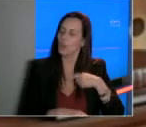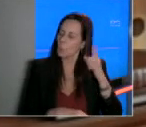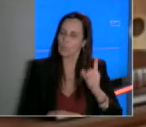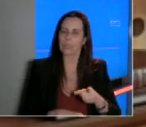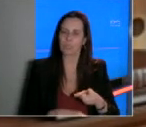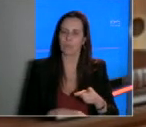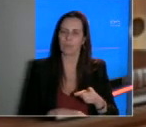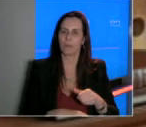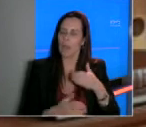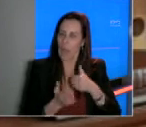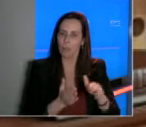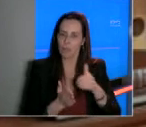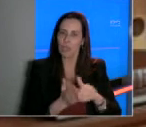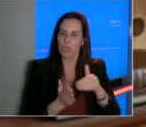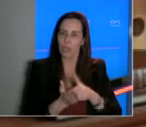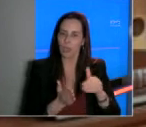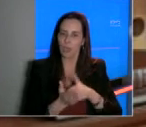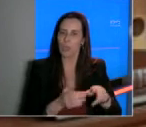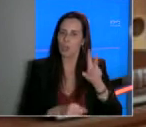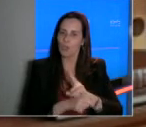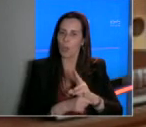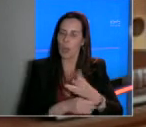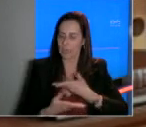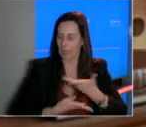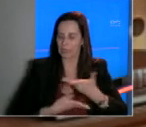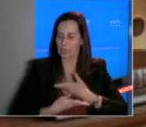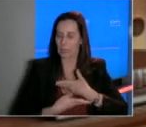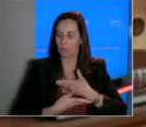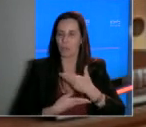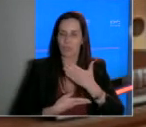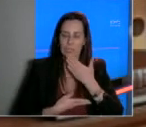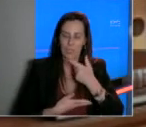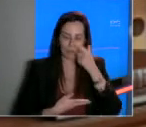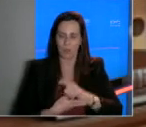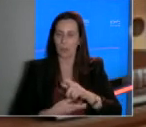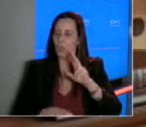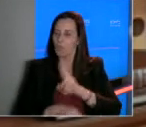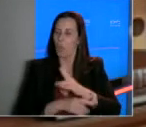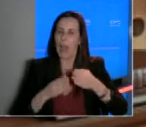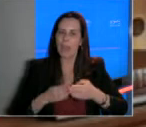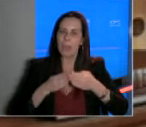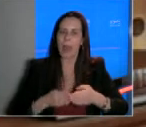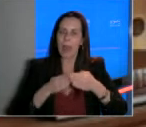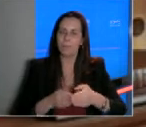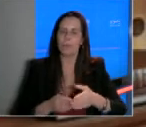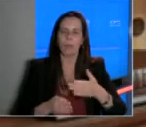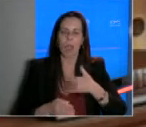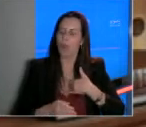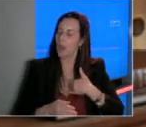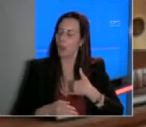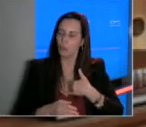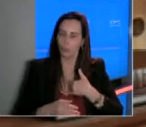צריכים להמשיך לשמור על יחסי החוץ של ישראל עם איטליה, לשמור על נמלי הים פתוחים, אנחנו